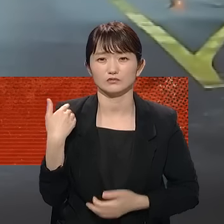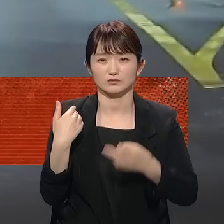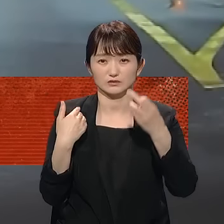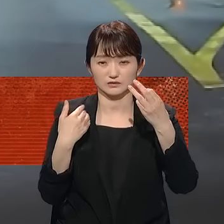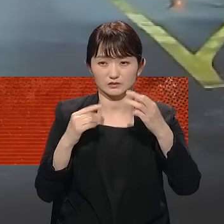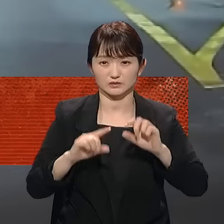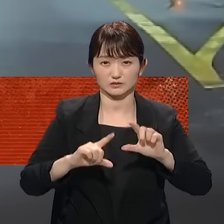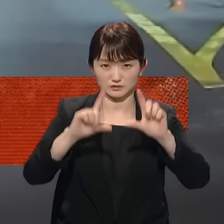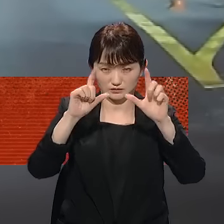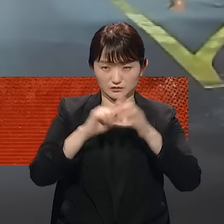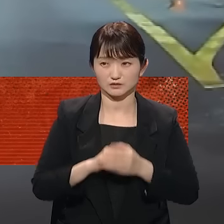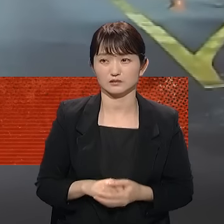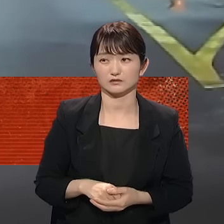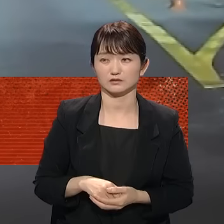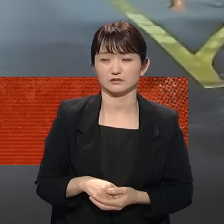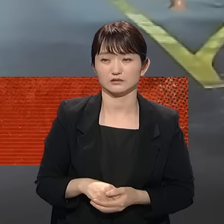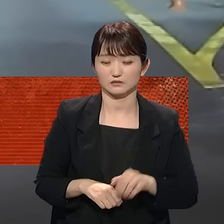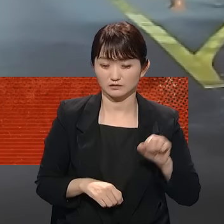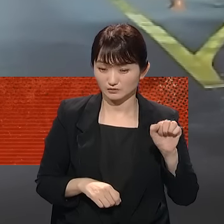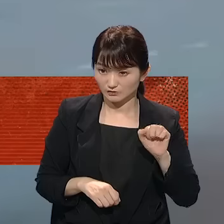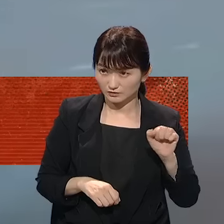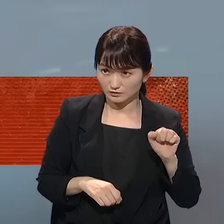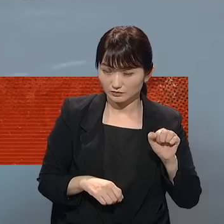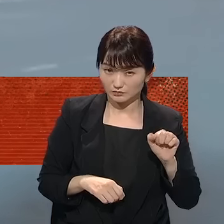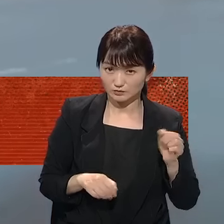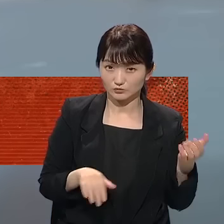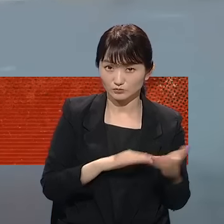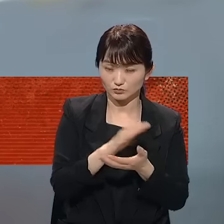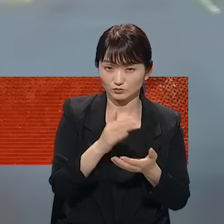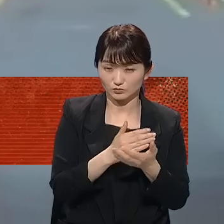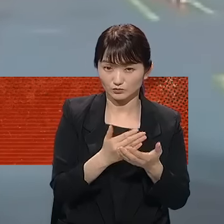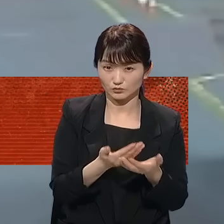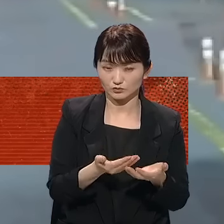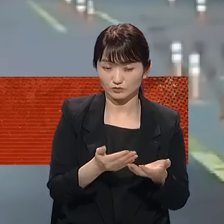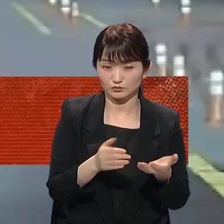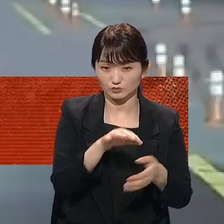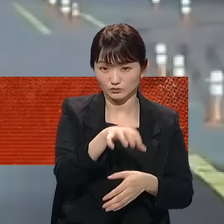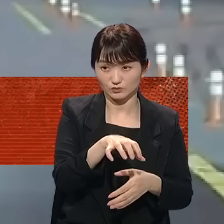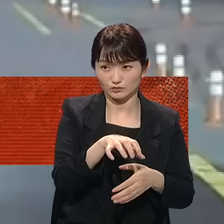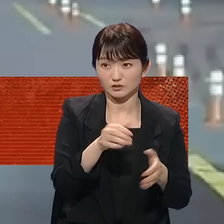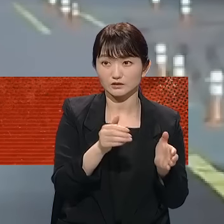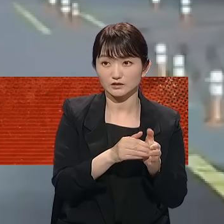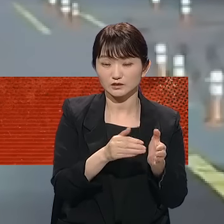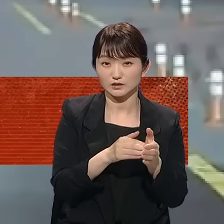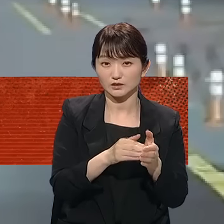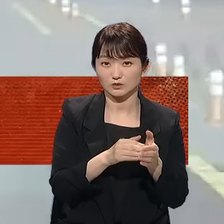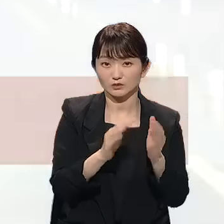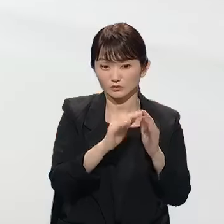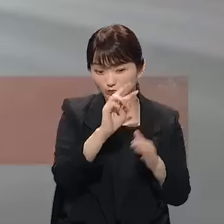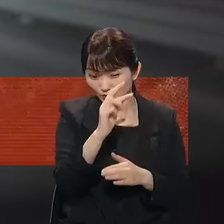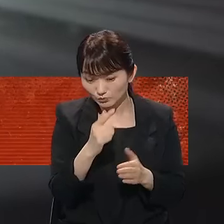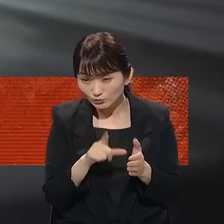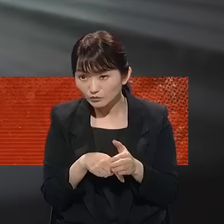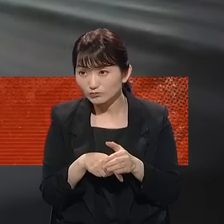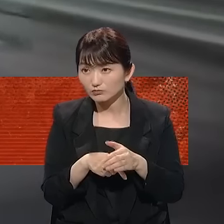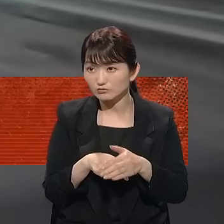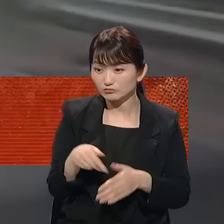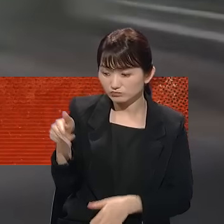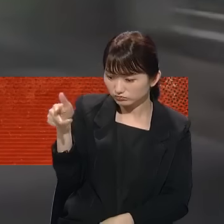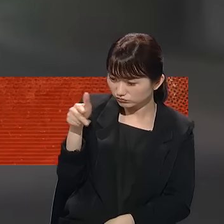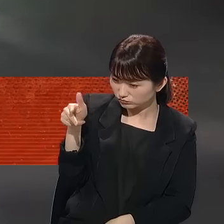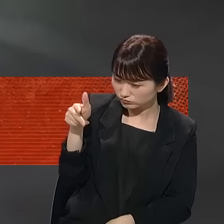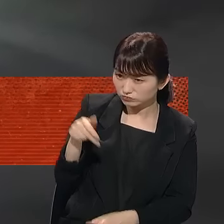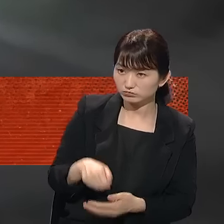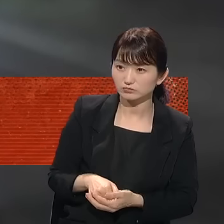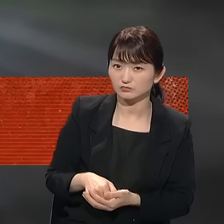13일에 이 운전자가 가족들과 함께 놀이동원에 다녀오다 밤늦게 귀가하는 길에 찍은 영상이라고 하는데요. 좀 전동휠 한